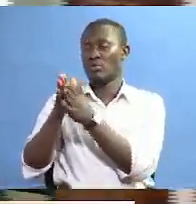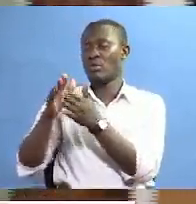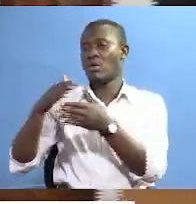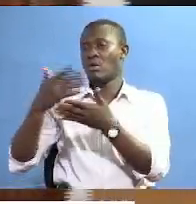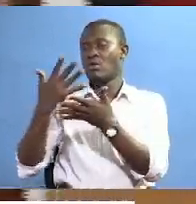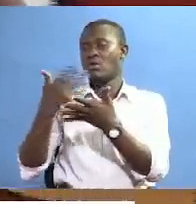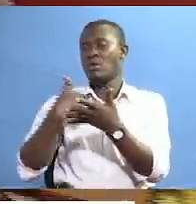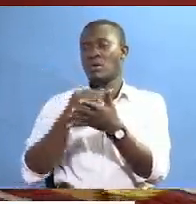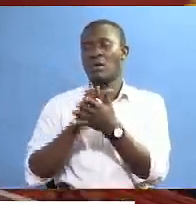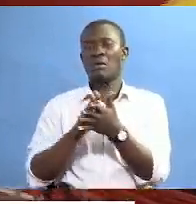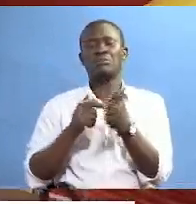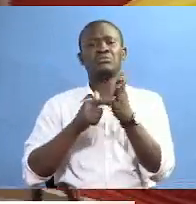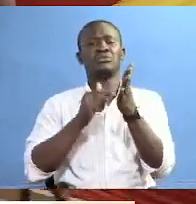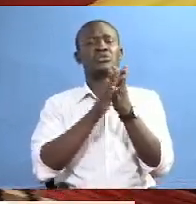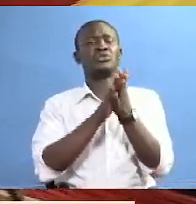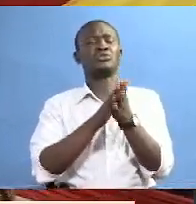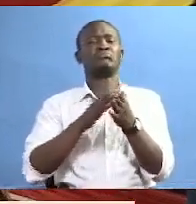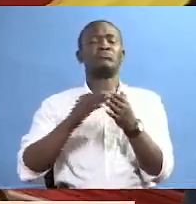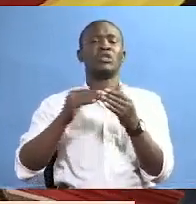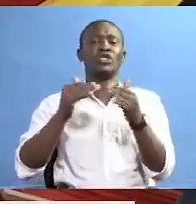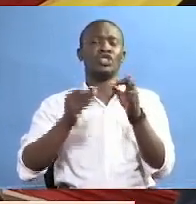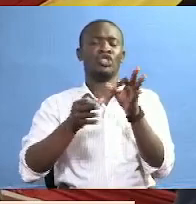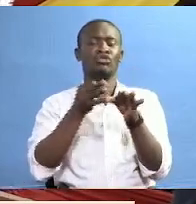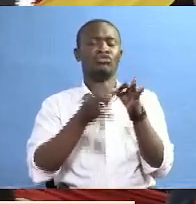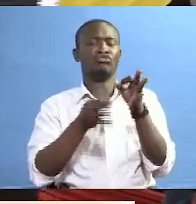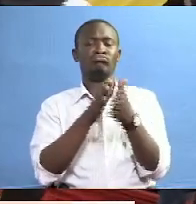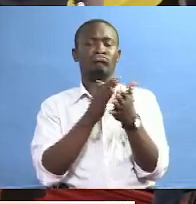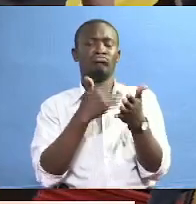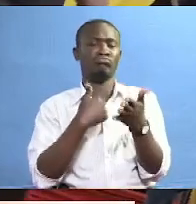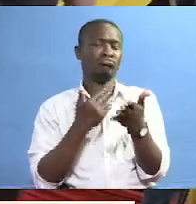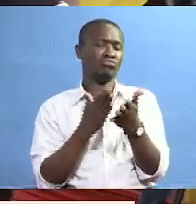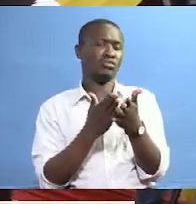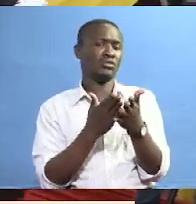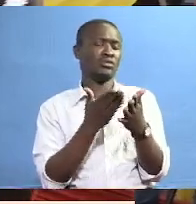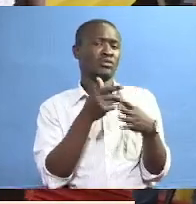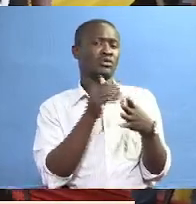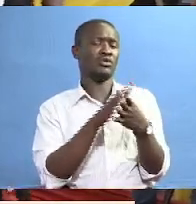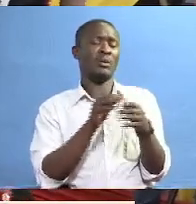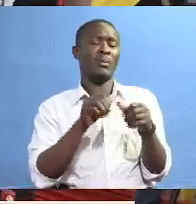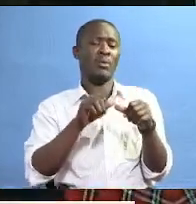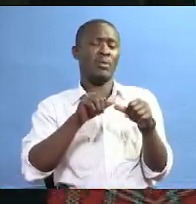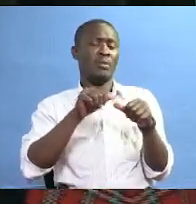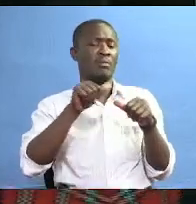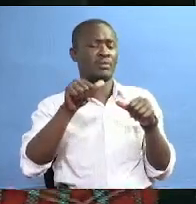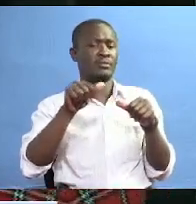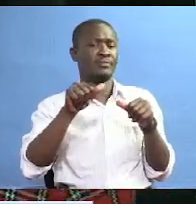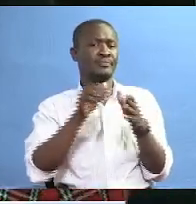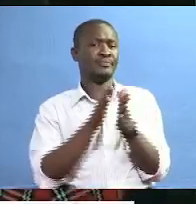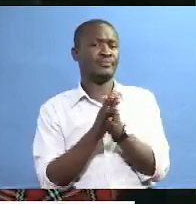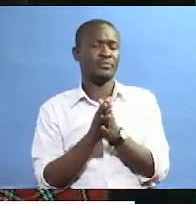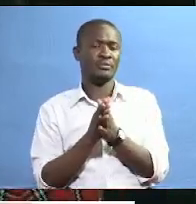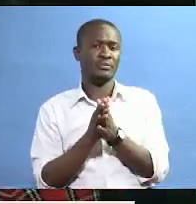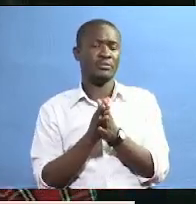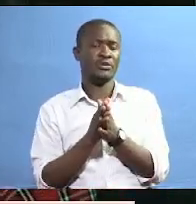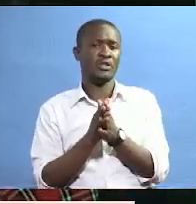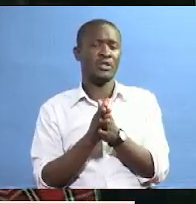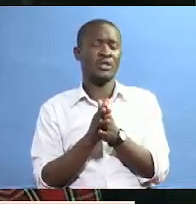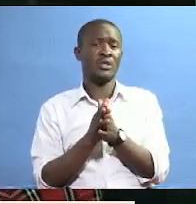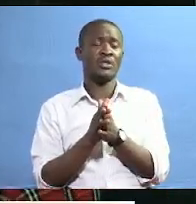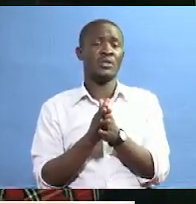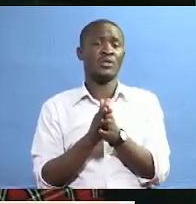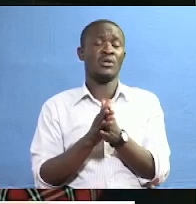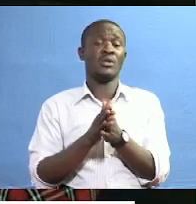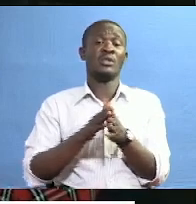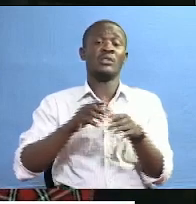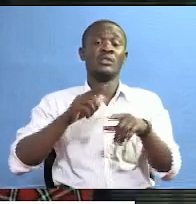ili kuhakikisha ameridhisha mahakimu na kuibuka kidedea miongoni mwa orodha refu inayohusika. So we used to sit down